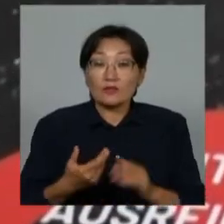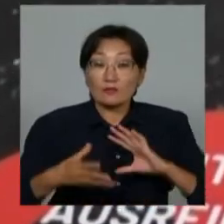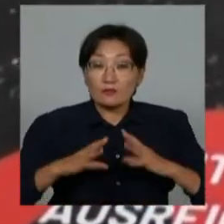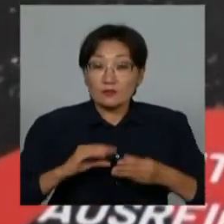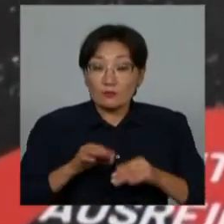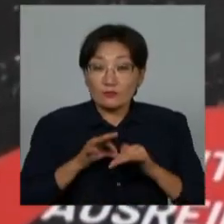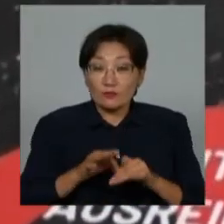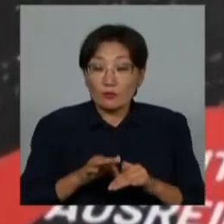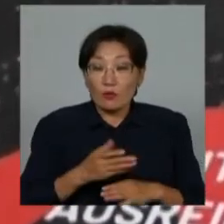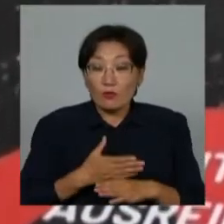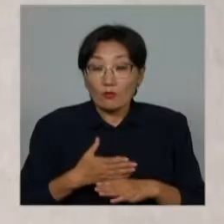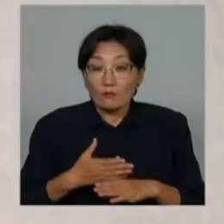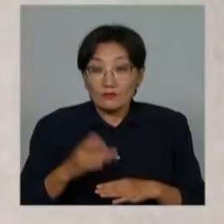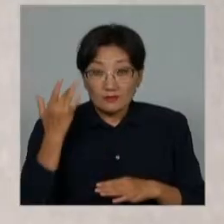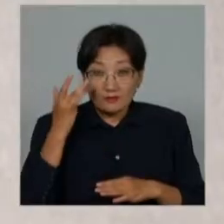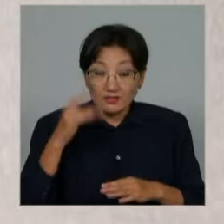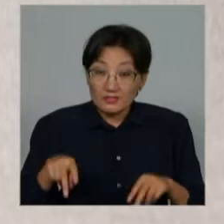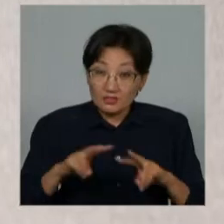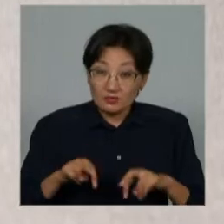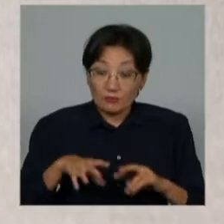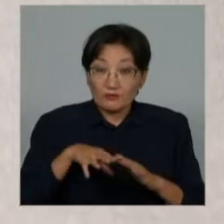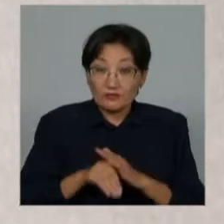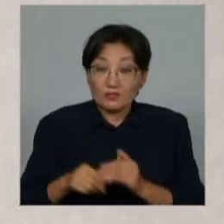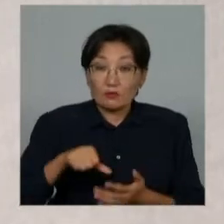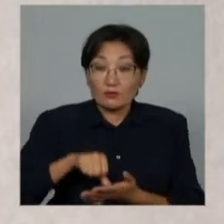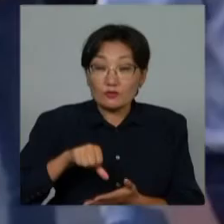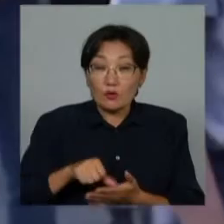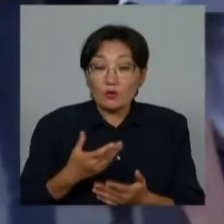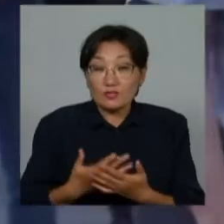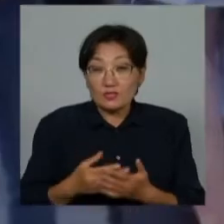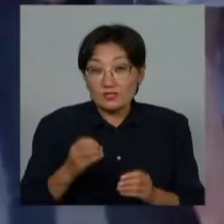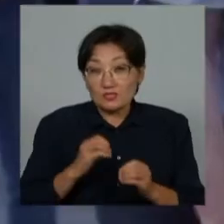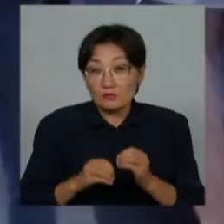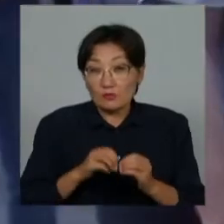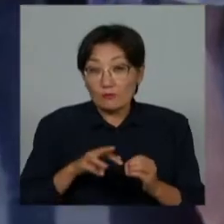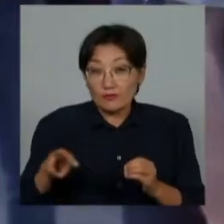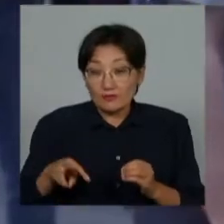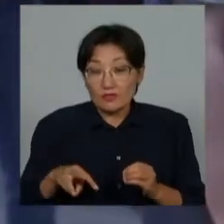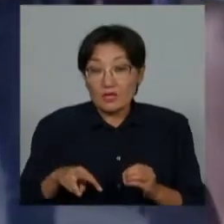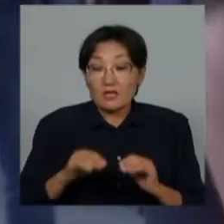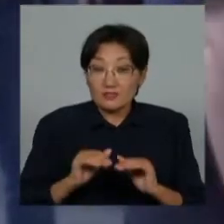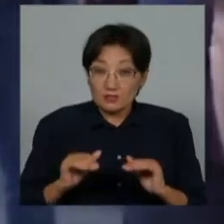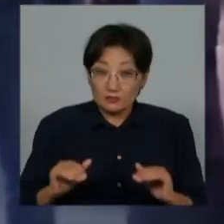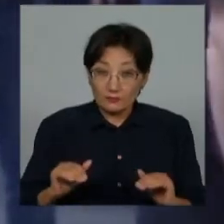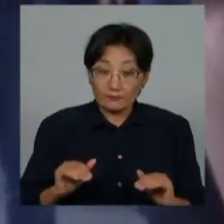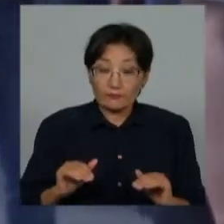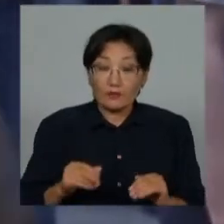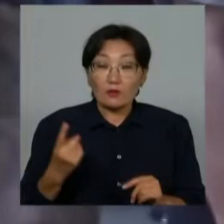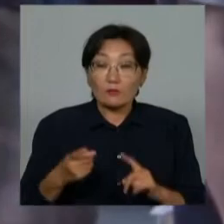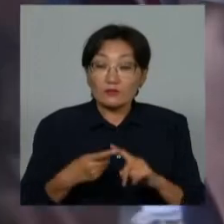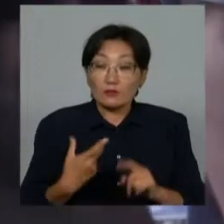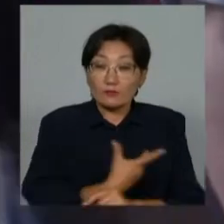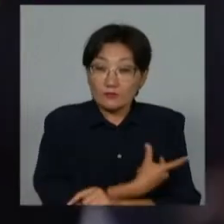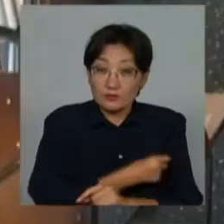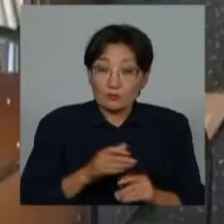пришли после проведенного в США исследования. В нем приняли участие около 10 миллионов несовершеннолетних. Первую дозу